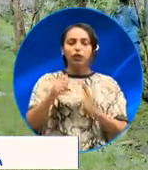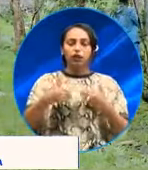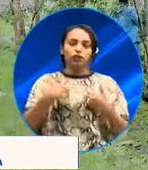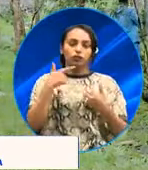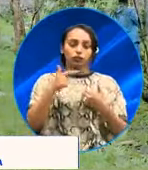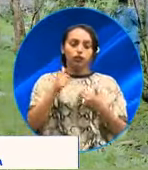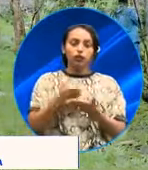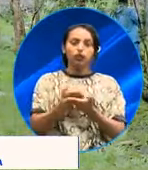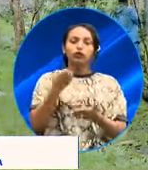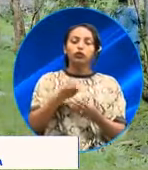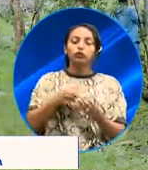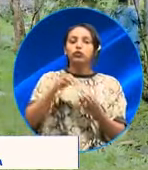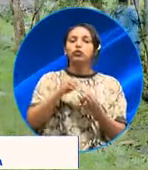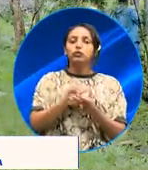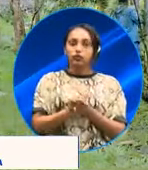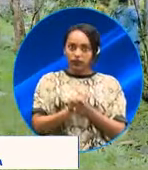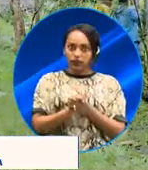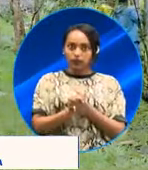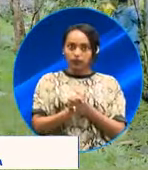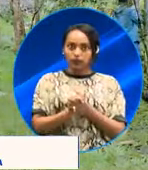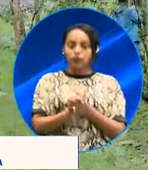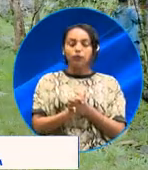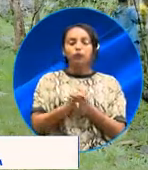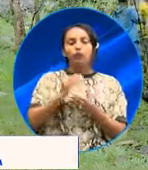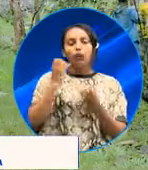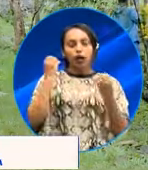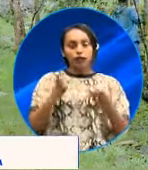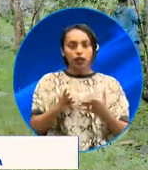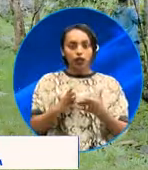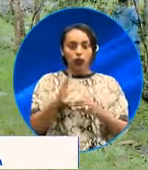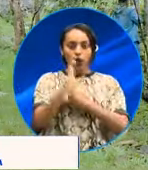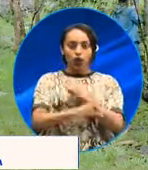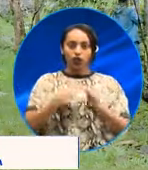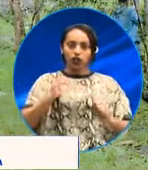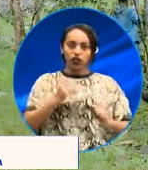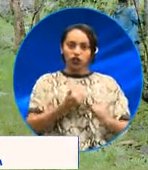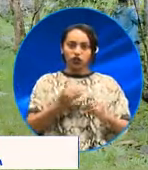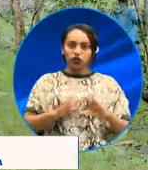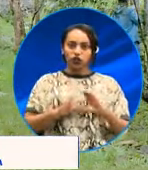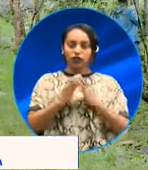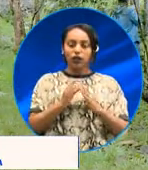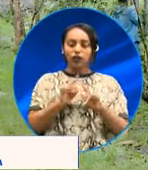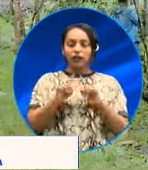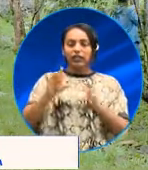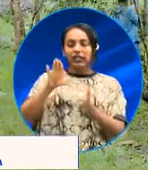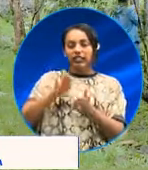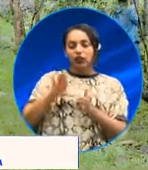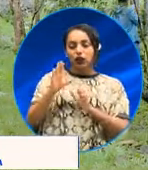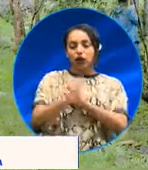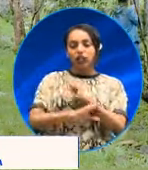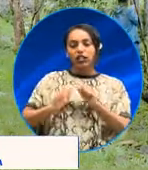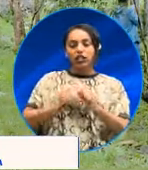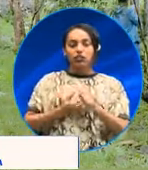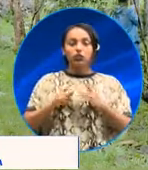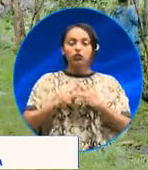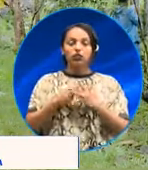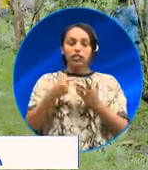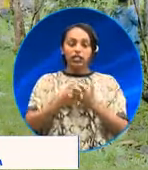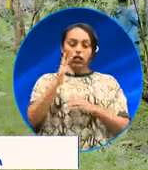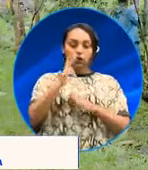ብለዋል። በኢኮኖሚ ጭምር ጥቅም እያስገኘ ነው። በአብዛኛው በሀገራችን ክፍል በተለይ በገጠሩ የሀገራችን ክፍል